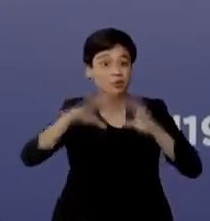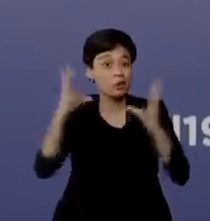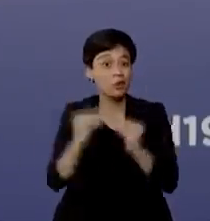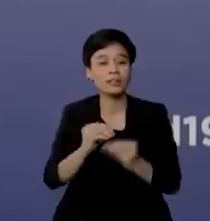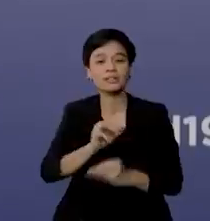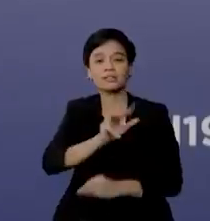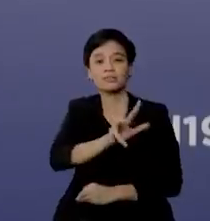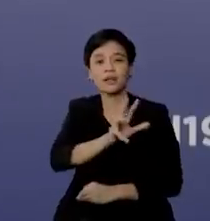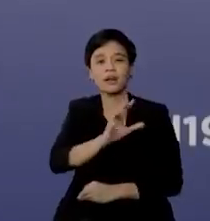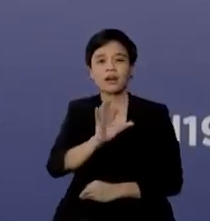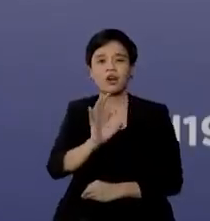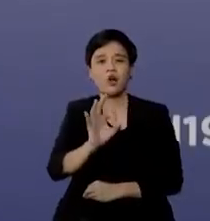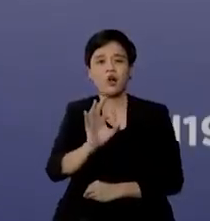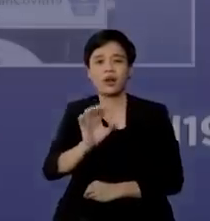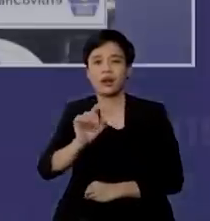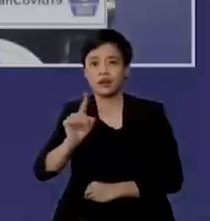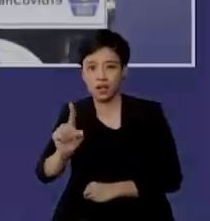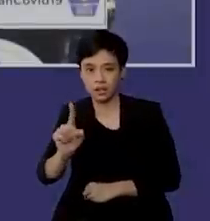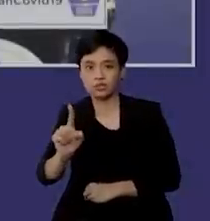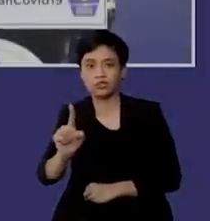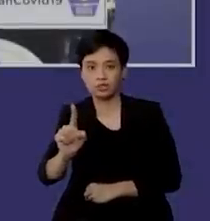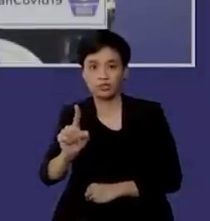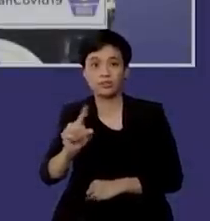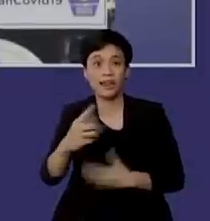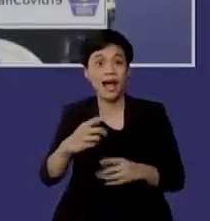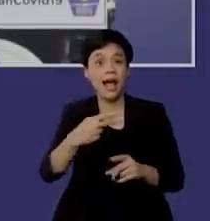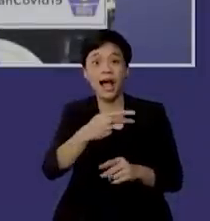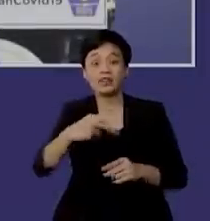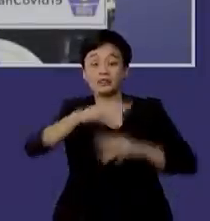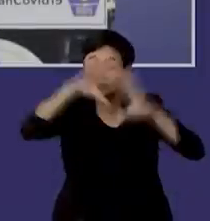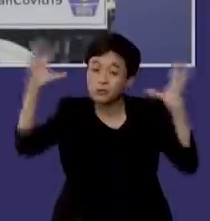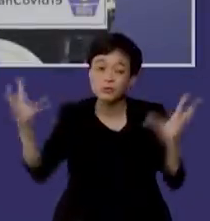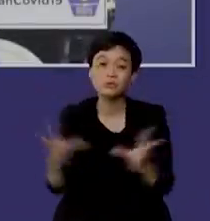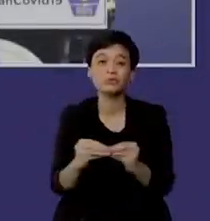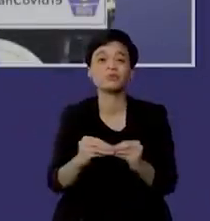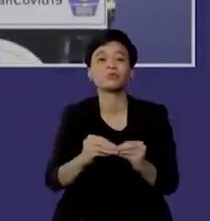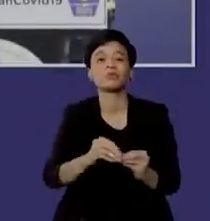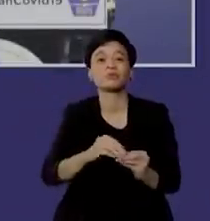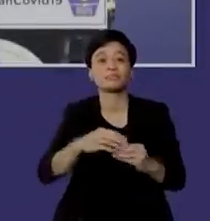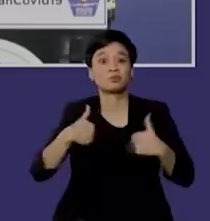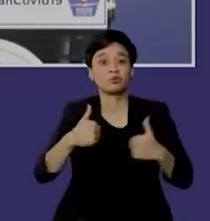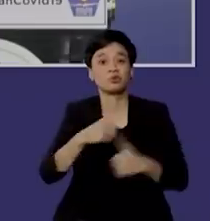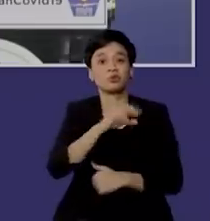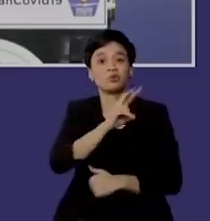901 orang sehingga akumulasi keseluruhan menjadi